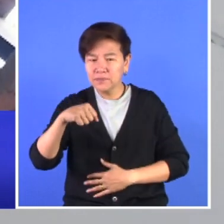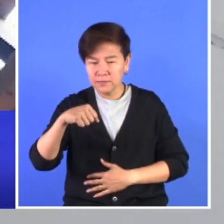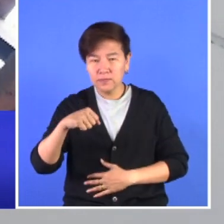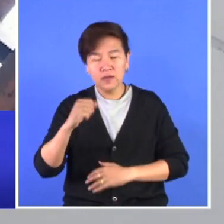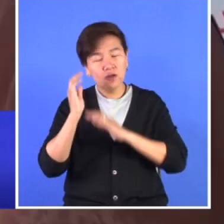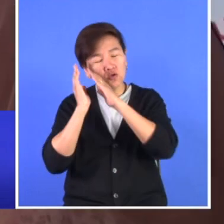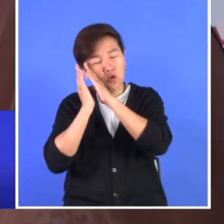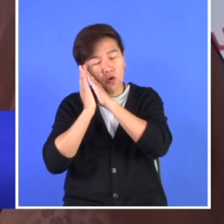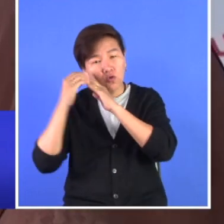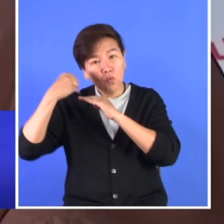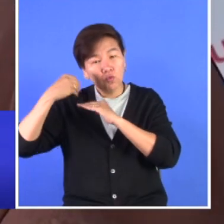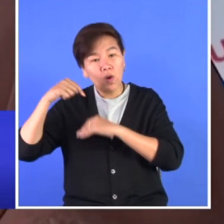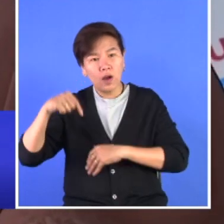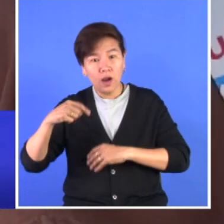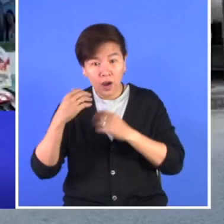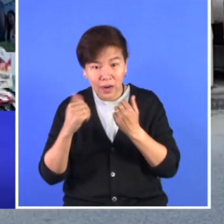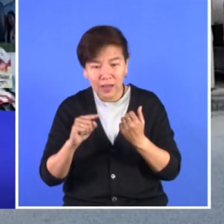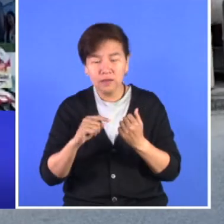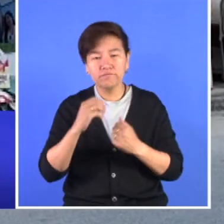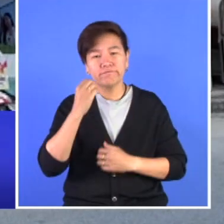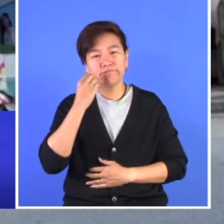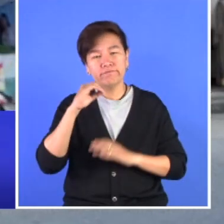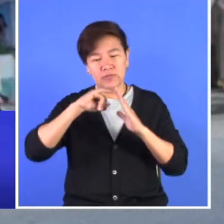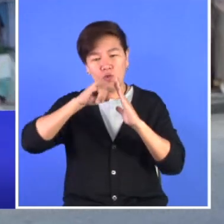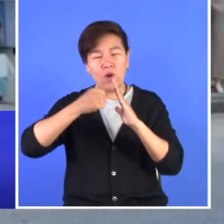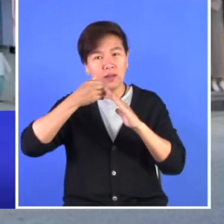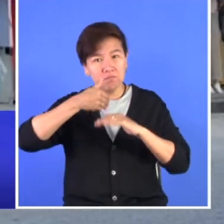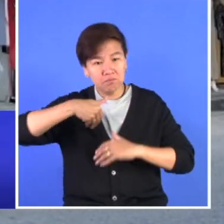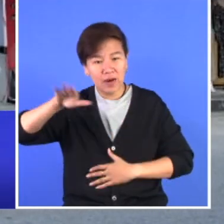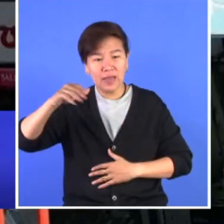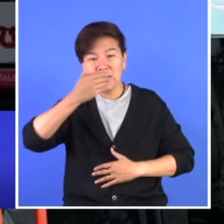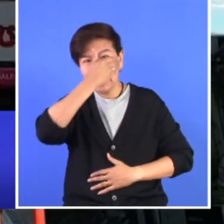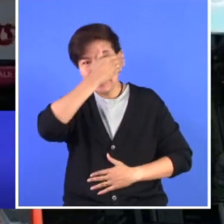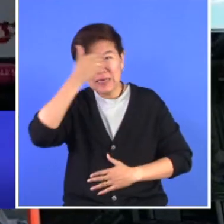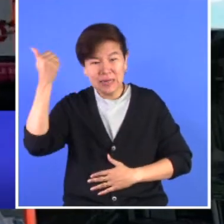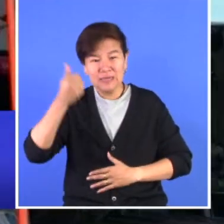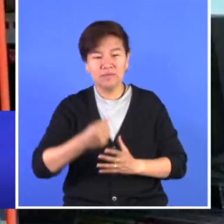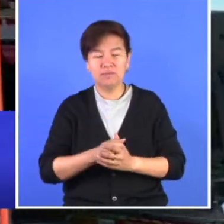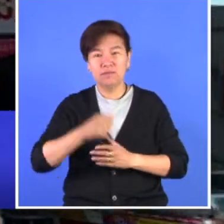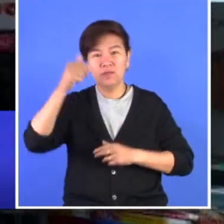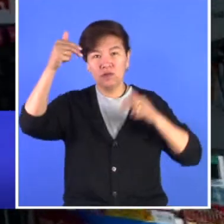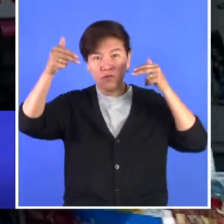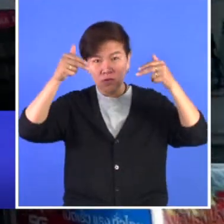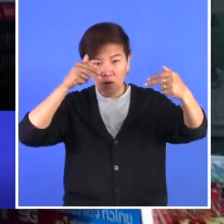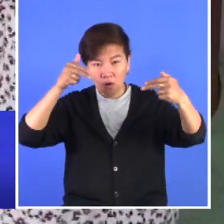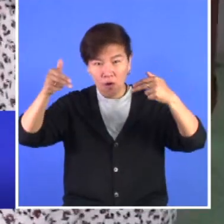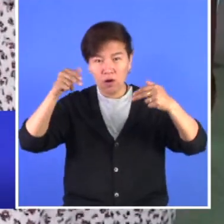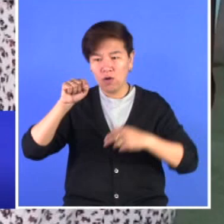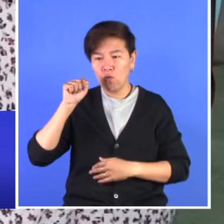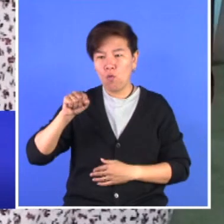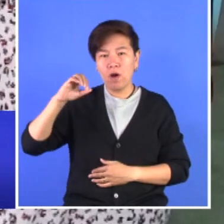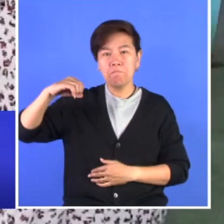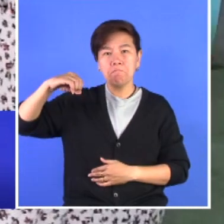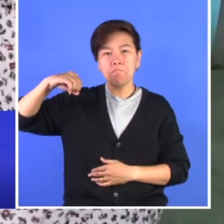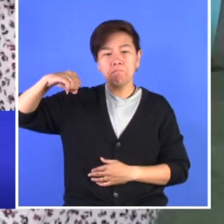คืนแต่คืนเกิดเหตุเนี่ยไปต่างจังหวัดลืมเปิดเซ็นเซอร์กันขโมยปกติกล้องวงจรปิดเขาจะมีเซ็นเซอร์กันขโมยนะคะ